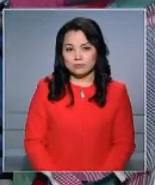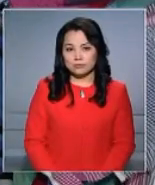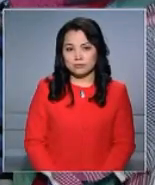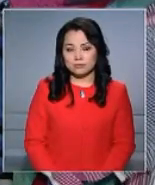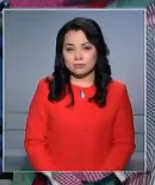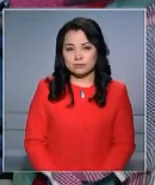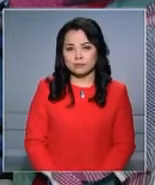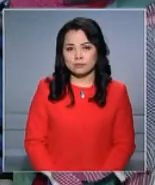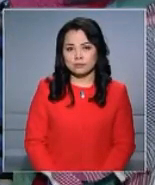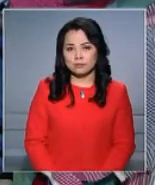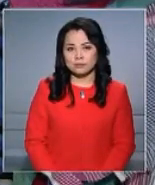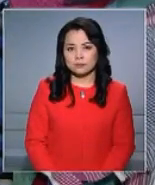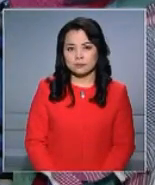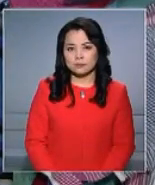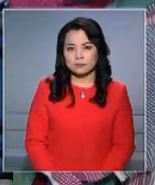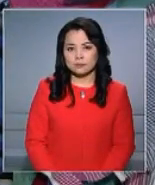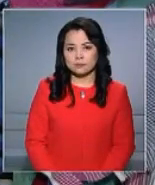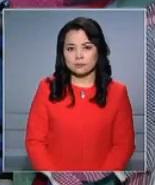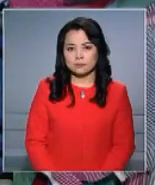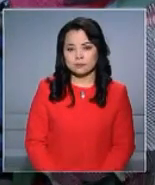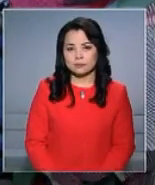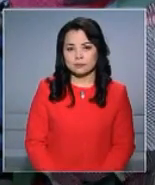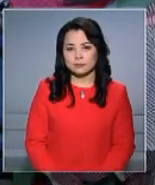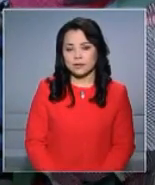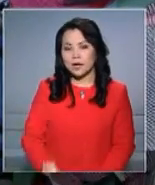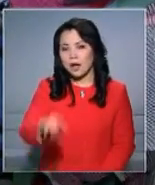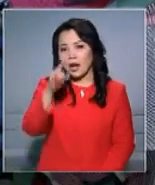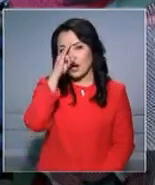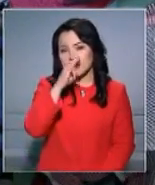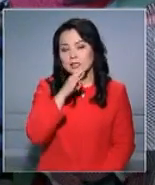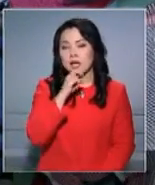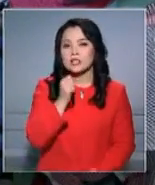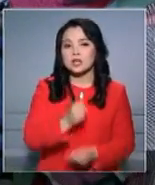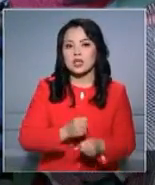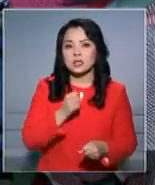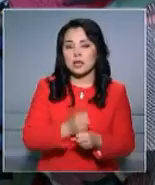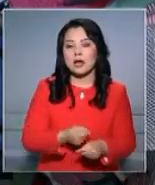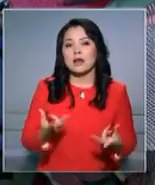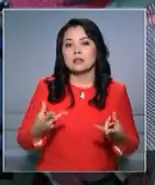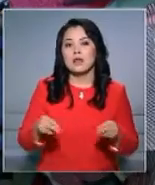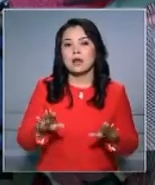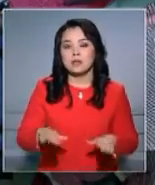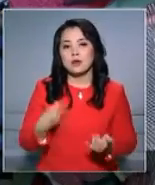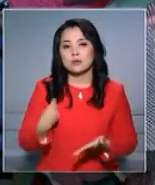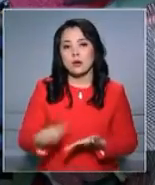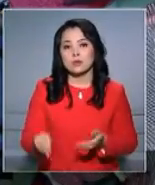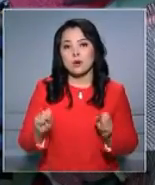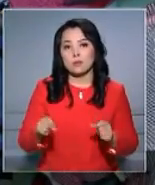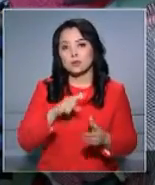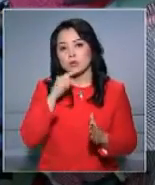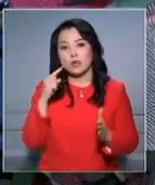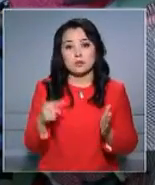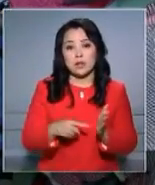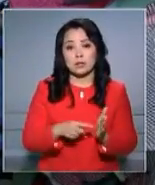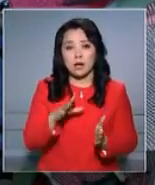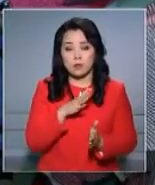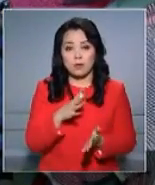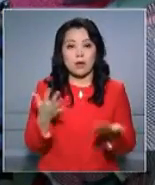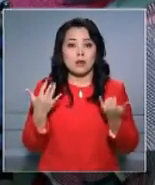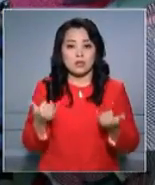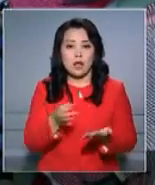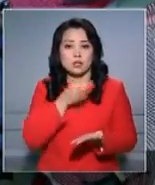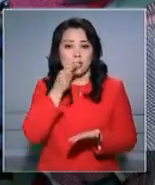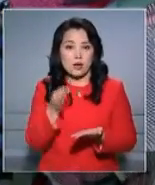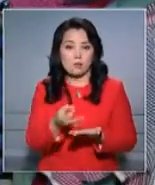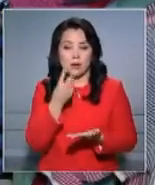Вопрос всегда был, где это можно купить? Қазақстанда жасалған тауарды қайдан сатып алуға болады деген сұрақ болатын. Міне соның